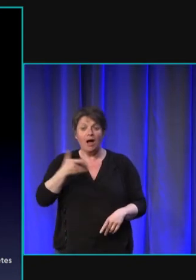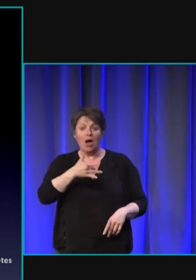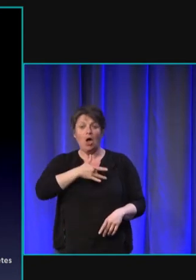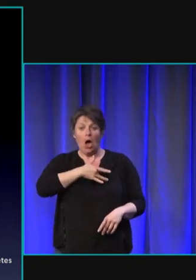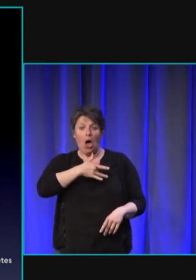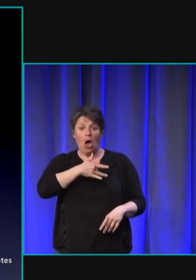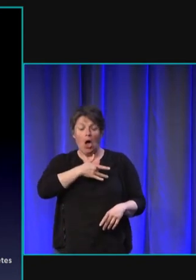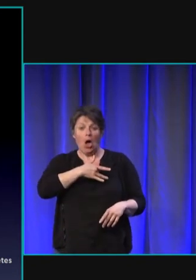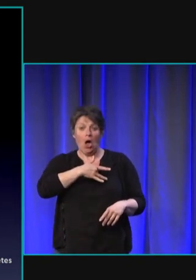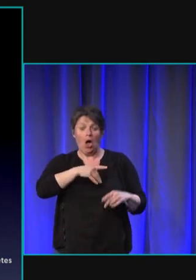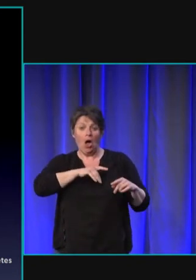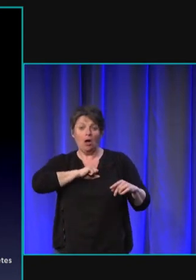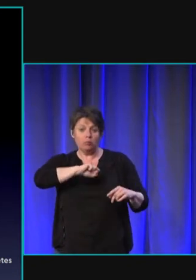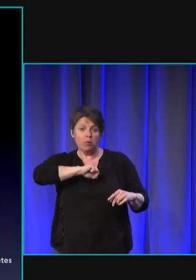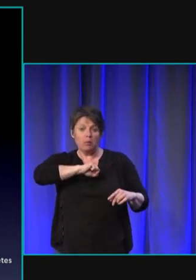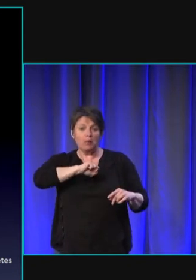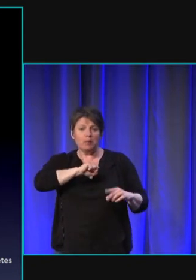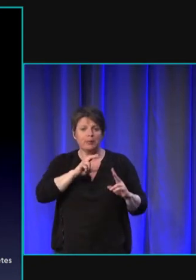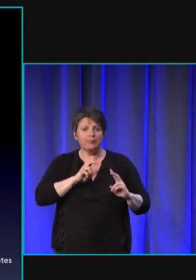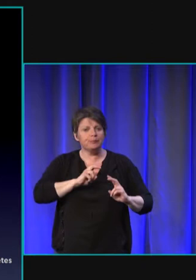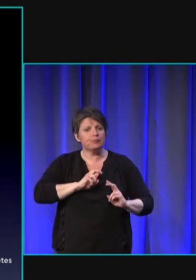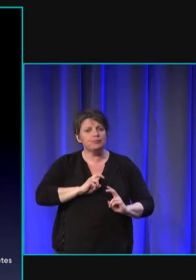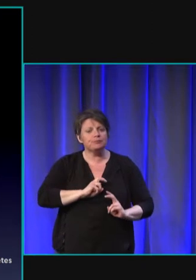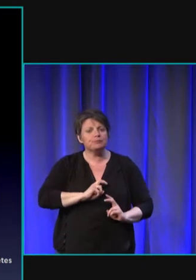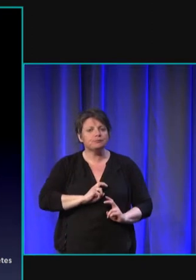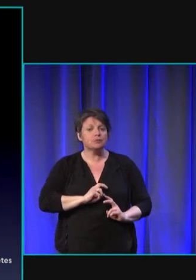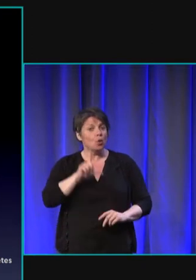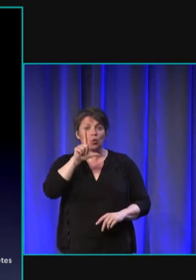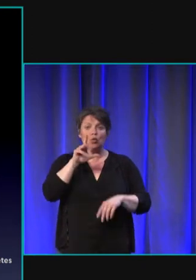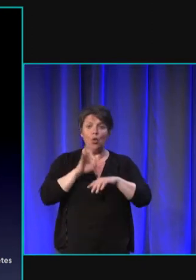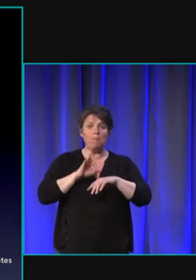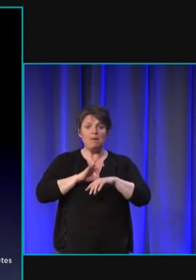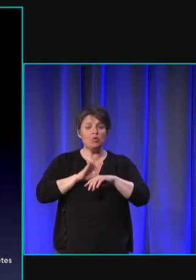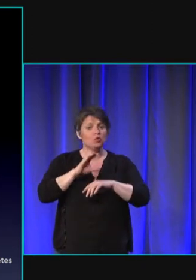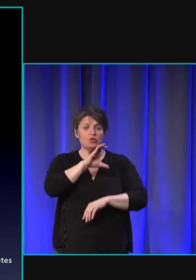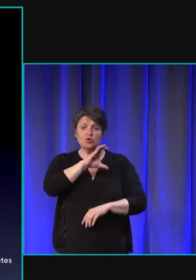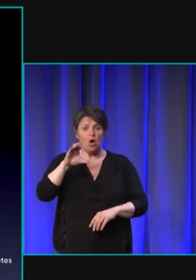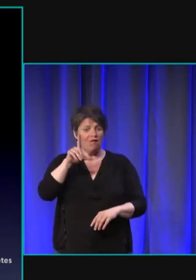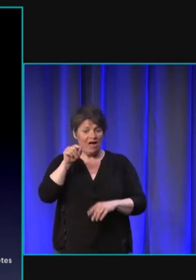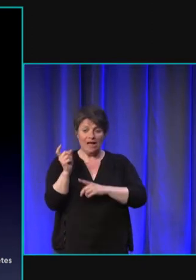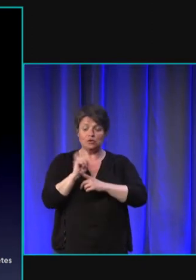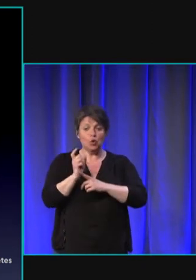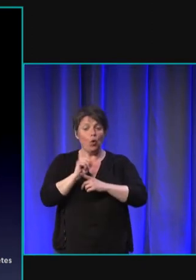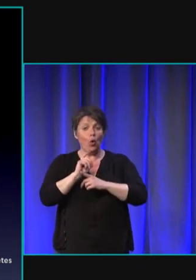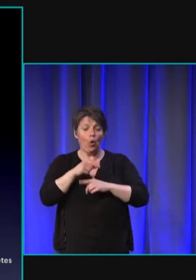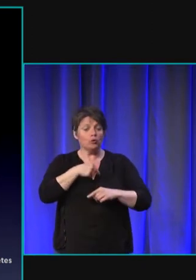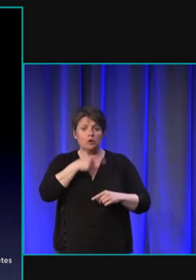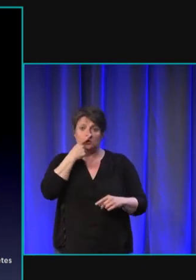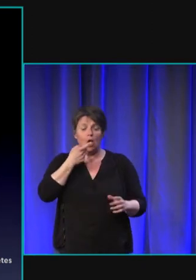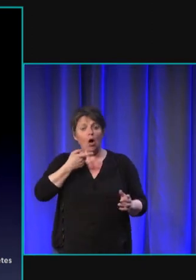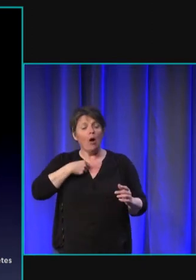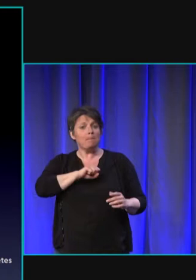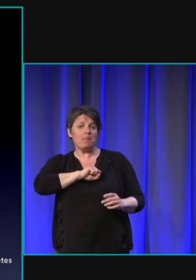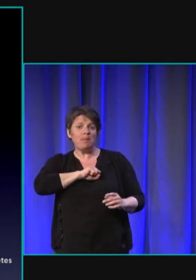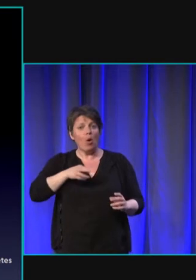enfants récupèrent leur fréquence cardiaque. En l'espace de 2 minutes, 120 secondes, les enfants ont récupéré 80% de